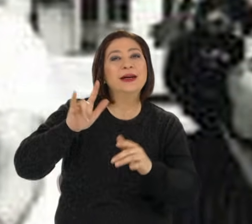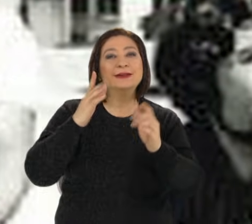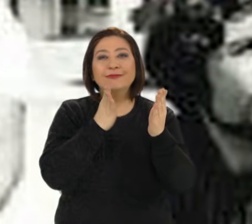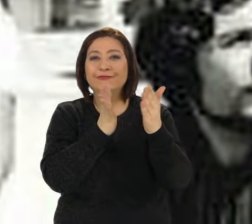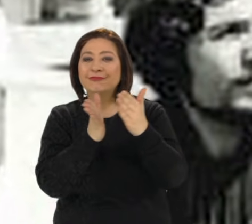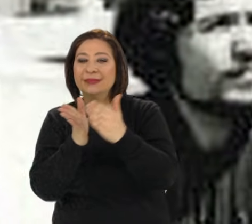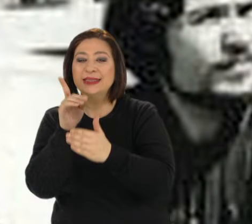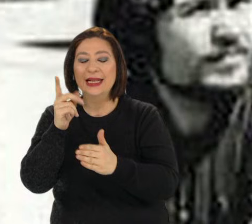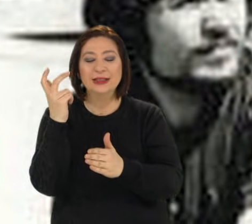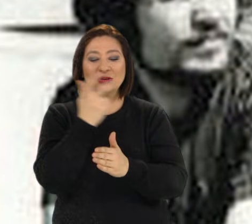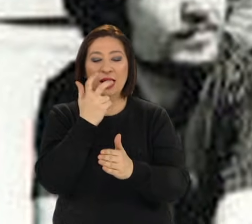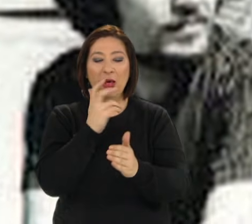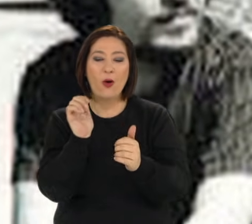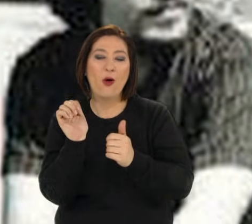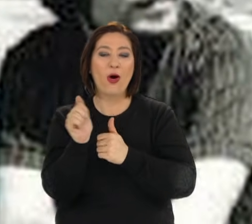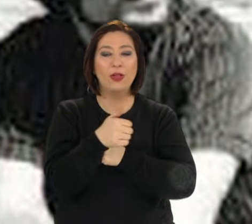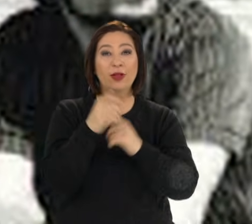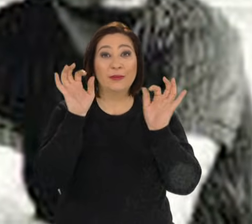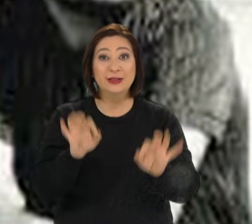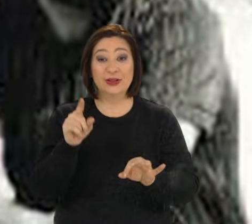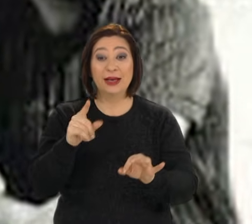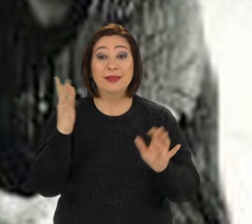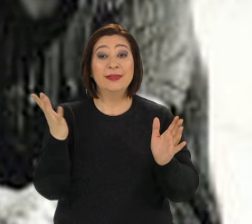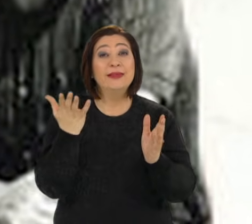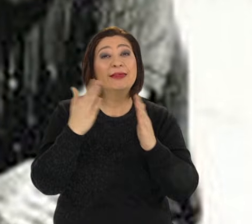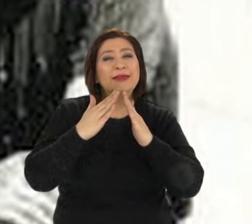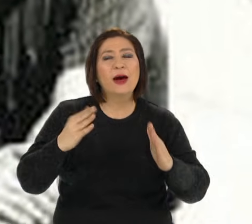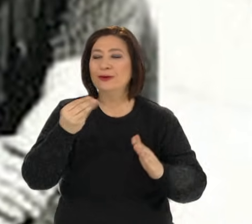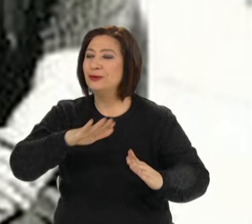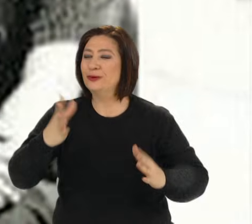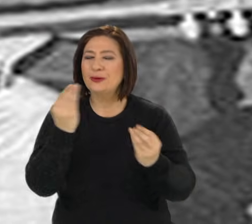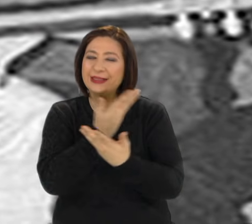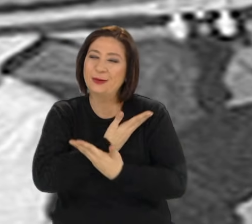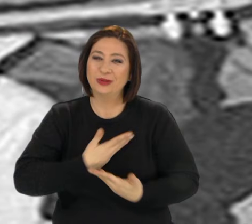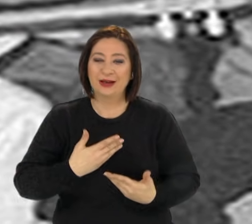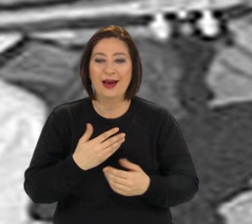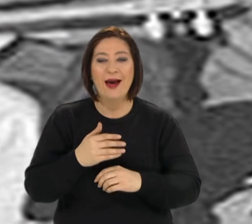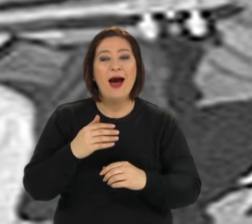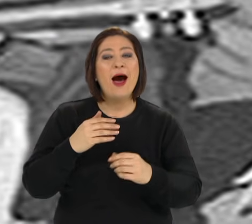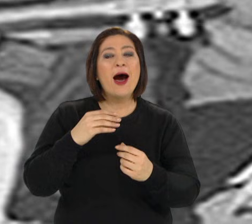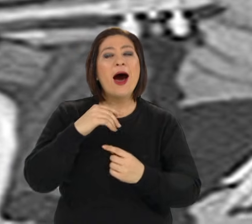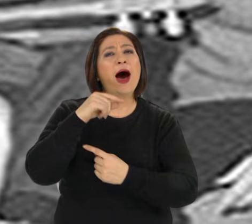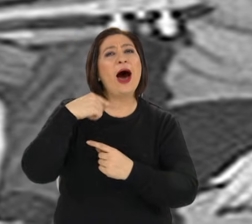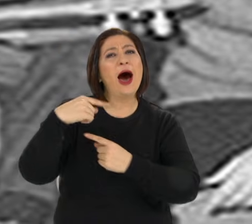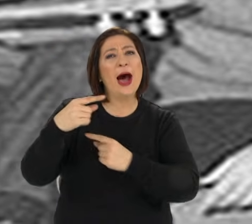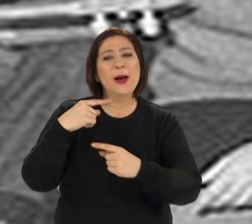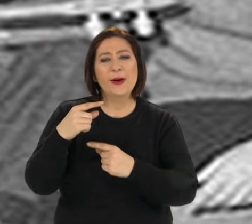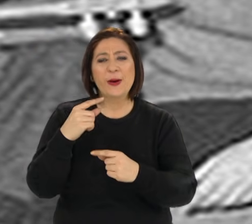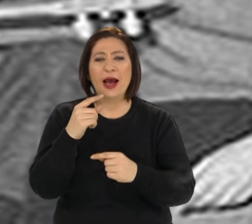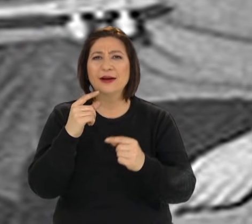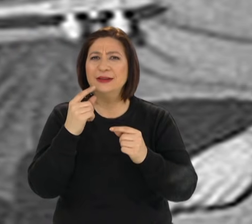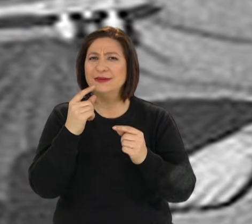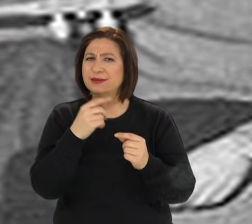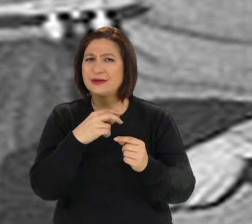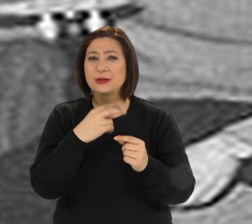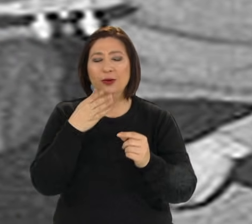kaydıkça senin bestelerin ön plana çıkıyordu. Dağ ve çocuğu ne çok sevmiştik. Anam babam